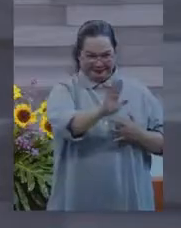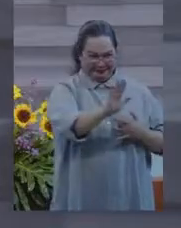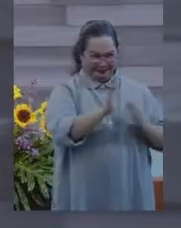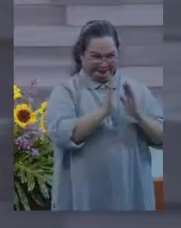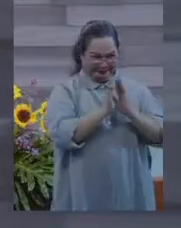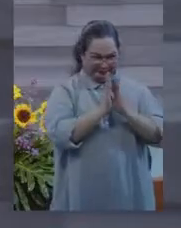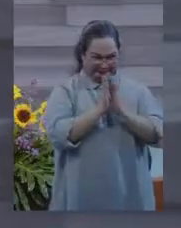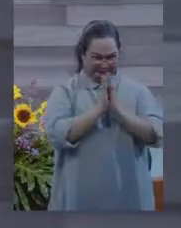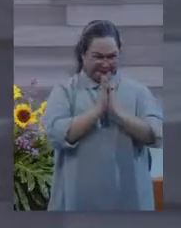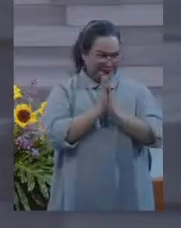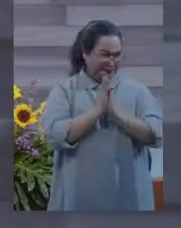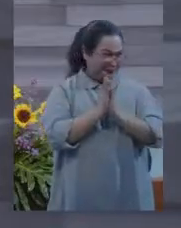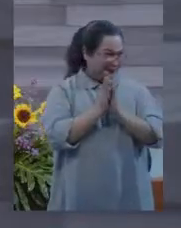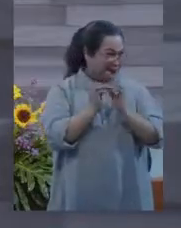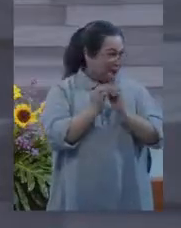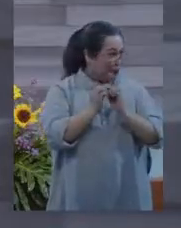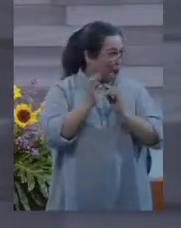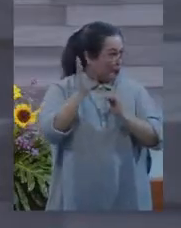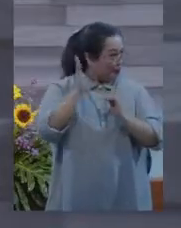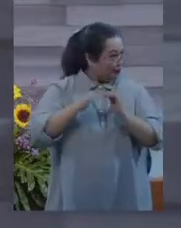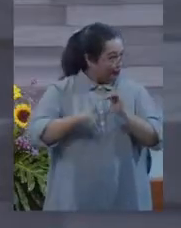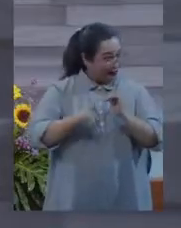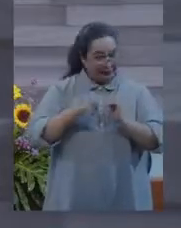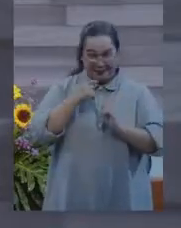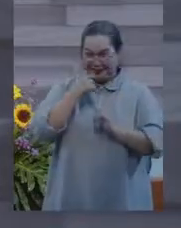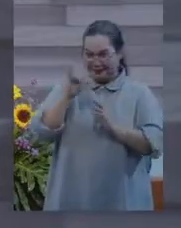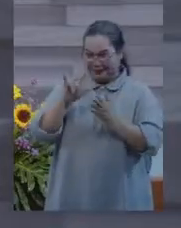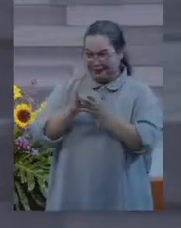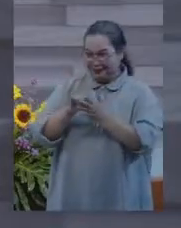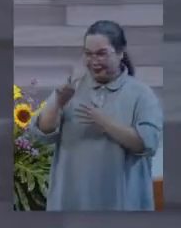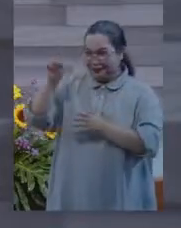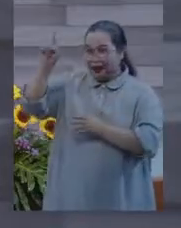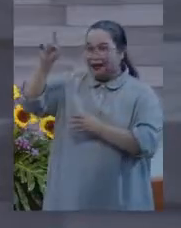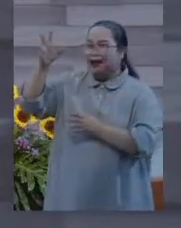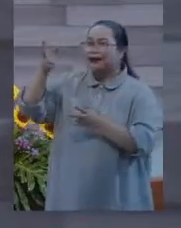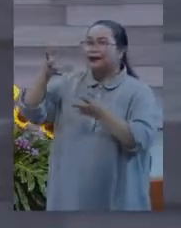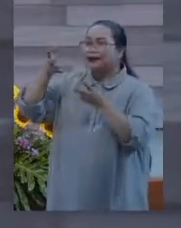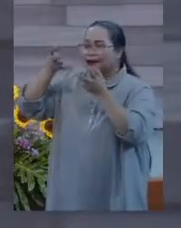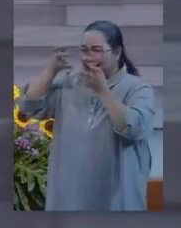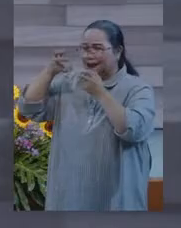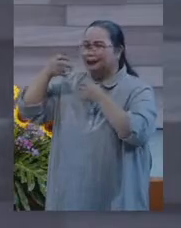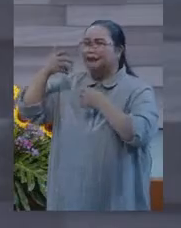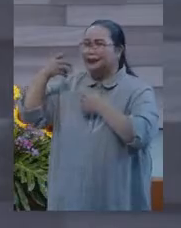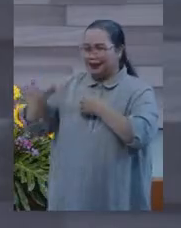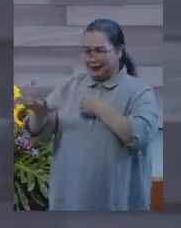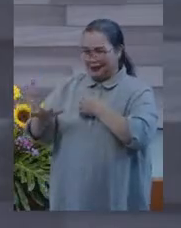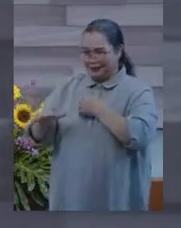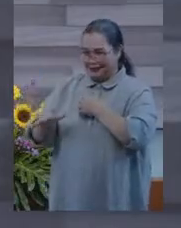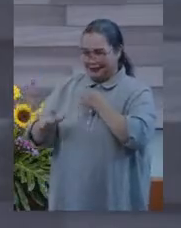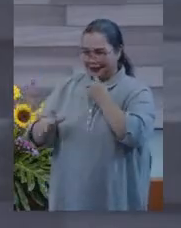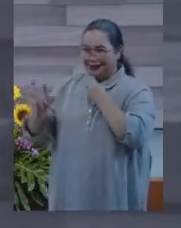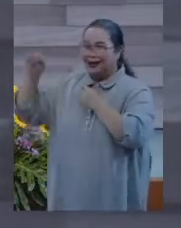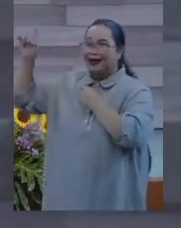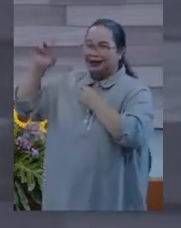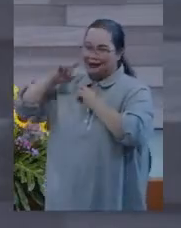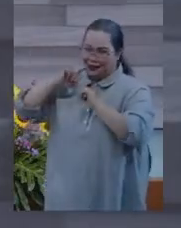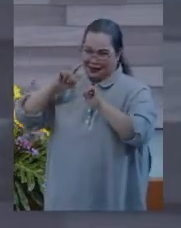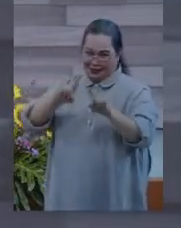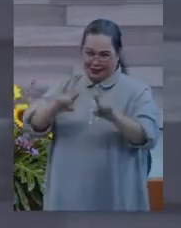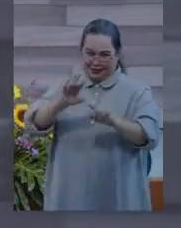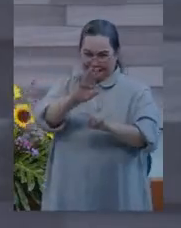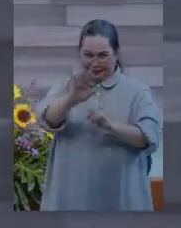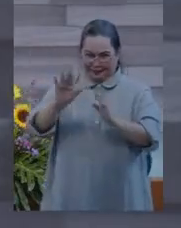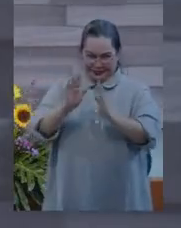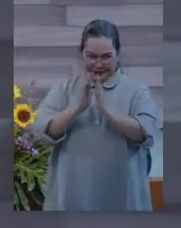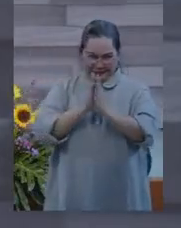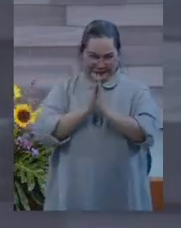dalangin. At ang higit pa rito ay kanya nang narinig at kanya nang sasagutin.